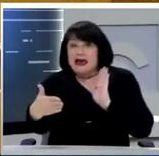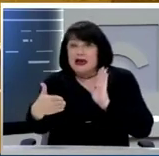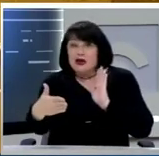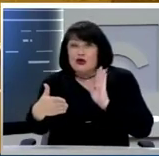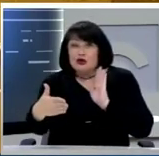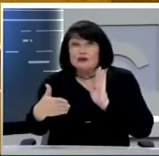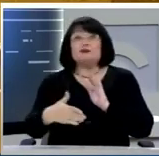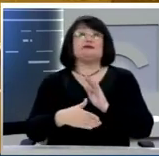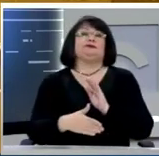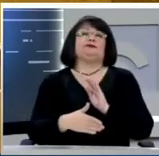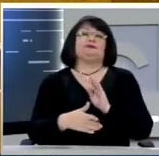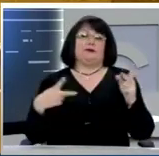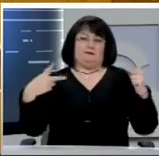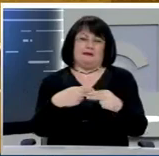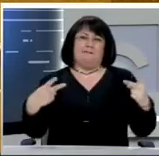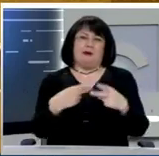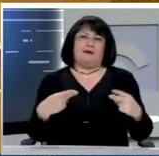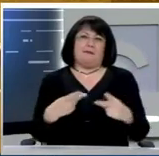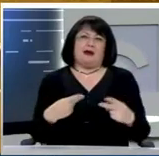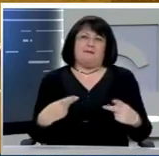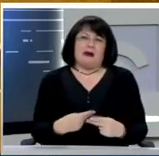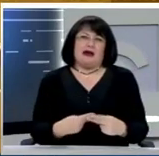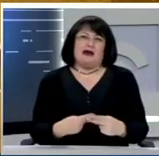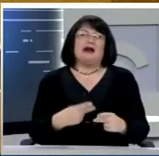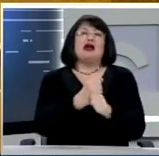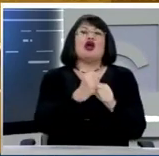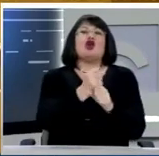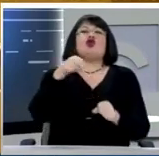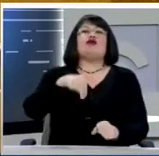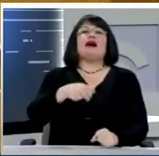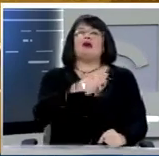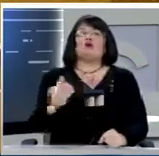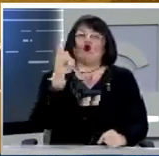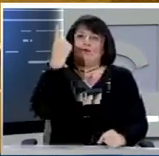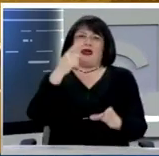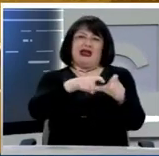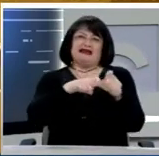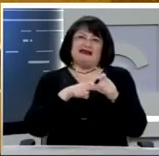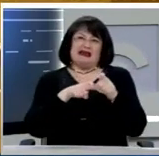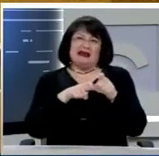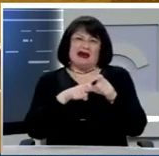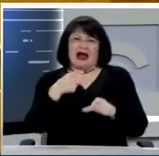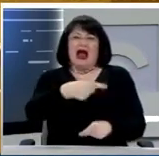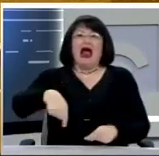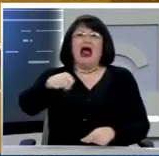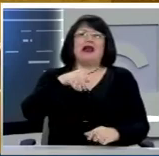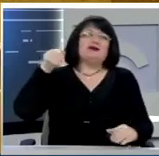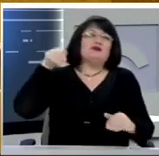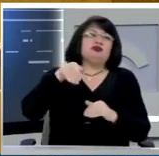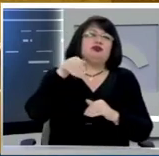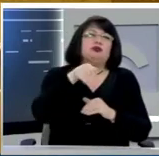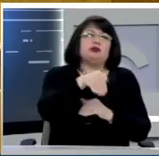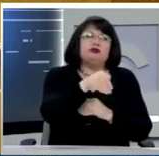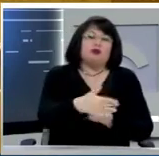οποία γινόταν η μια περικοπή πίσω από την άλλη. Η Νοβάρτης ήταν η μοναδική εταιρεία που ενώ οι άλλες πέφτανε σε